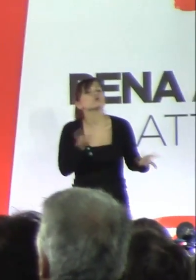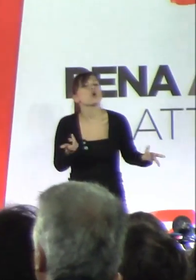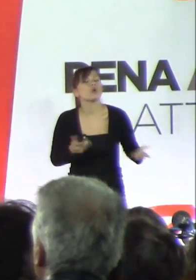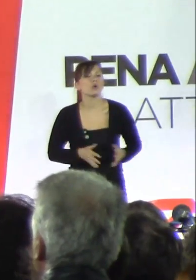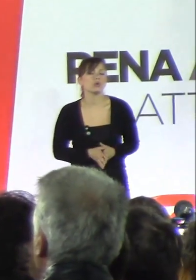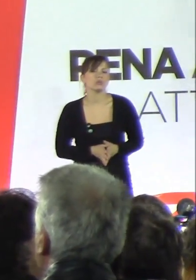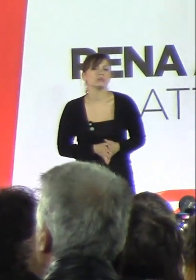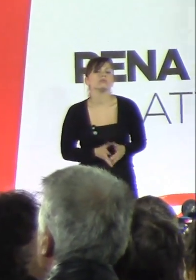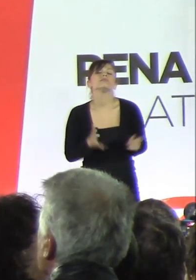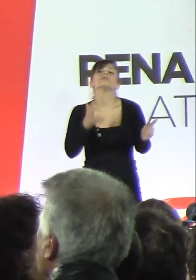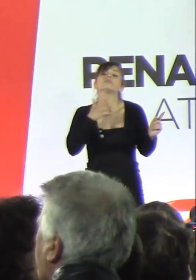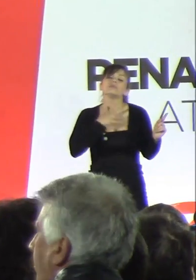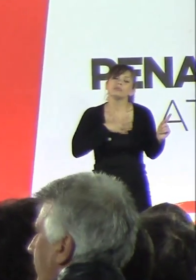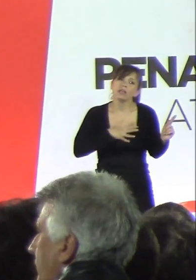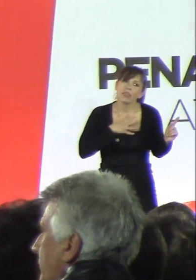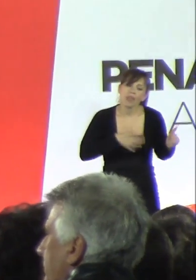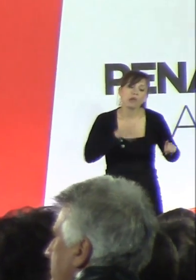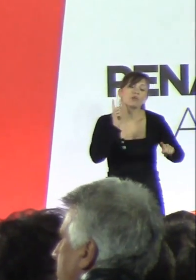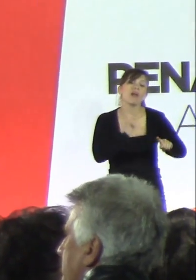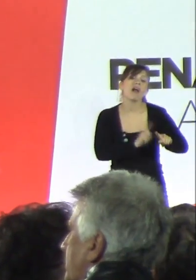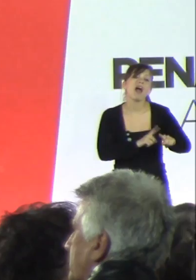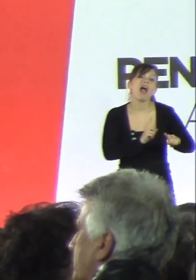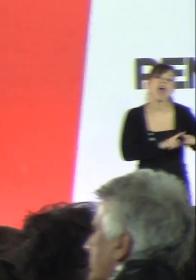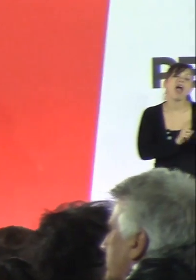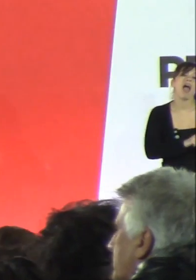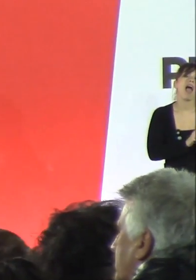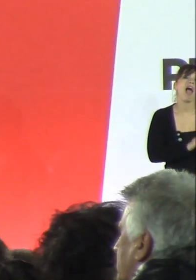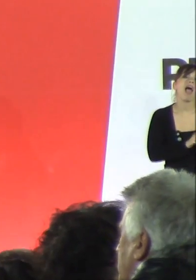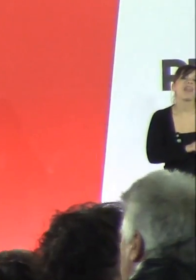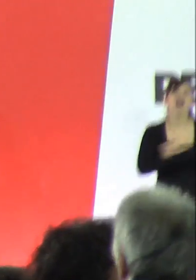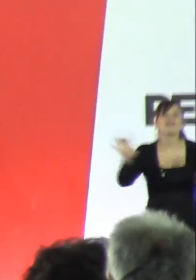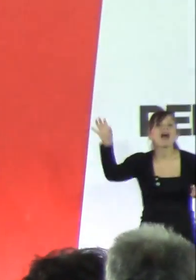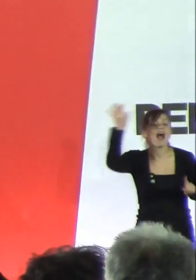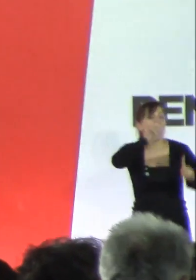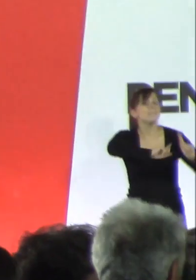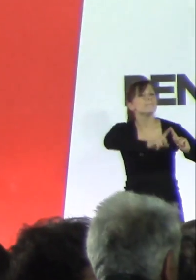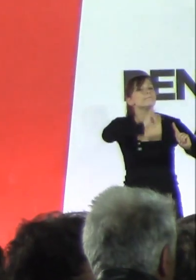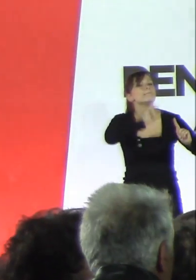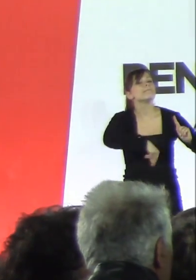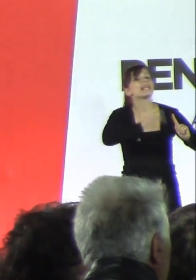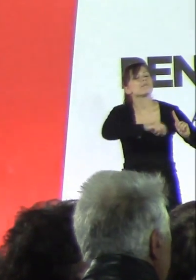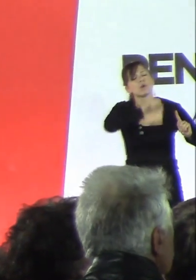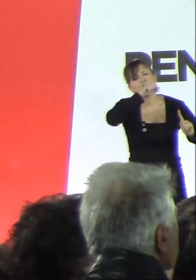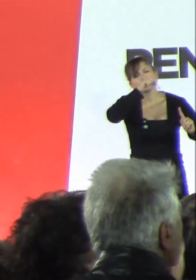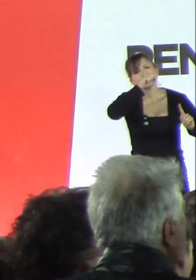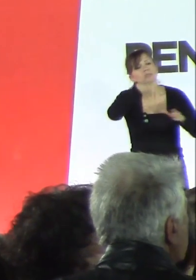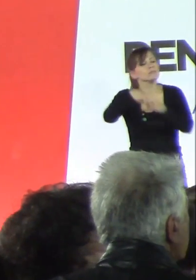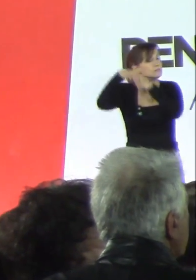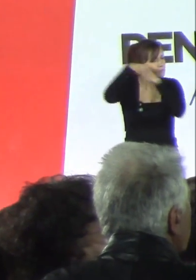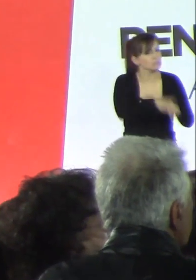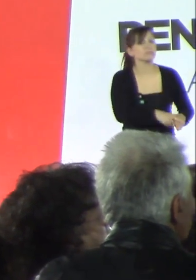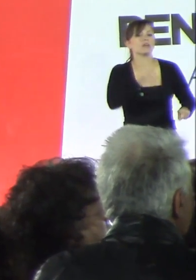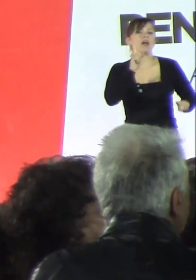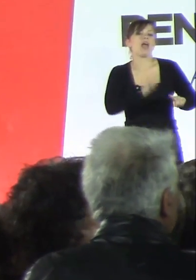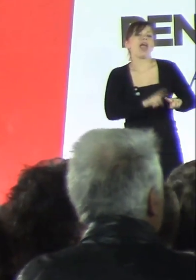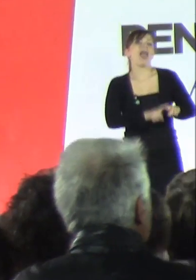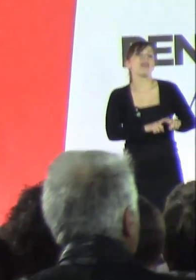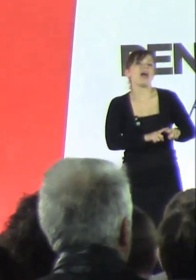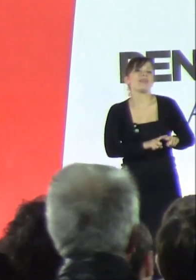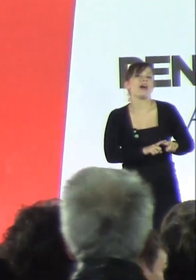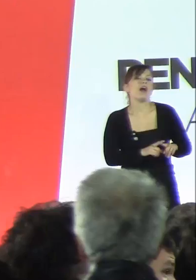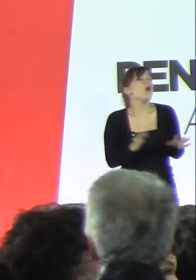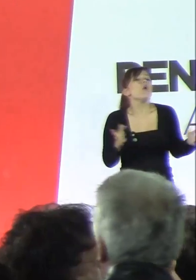ήθελαν να επιβάλλουν στην Ελλάδα το καθεστώς του μνημονίου. Και για να επιβάλλουν αυτό το